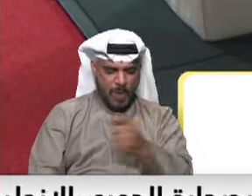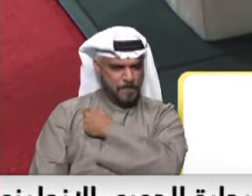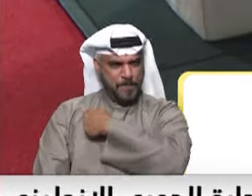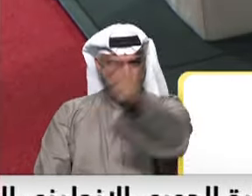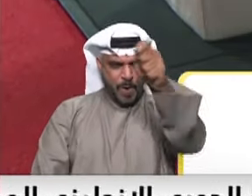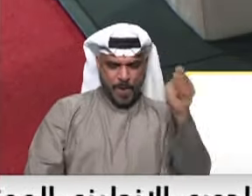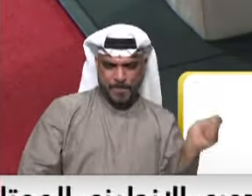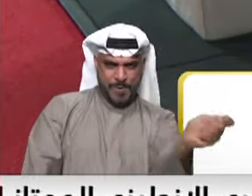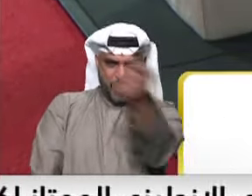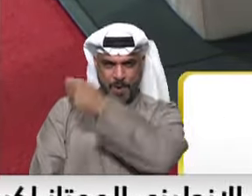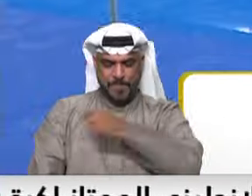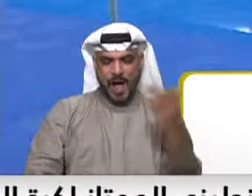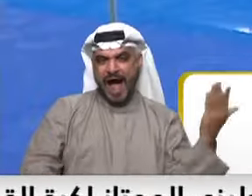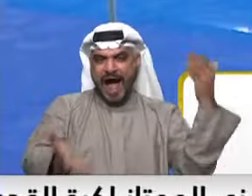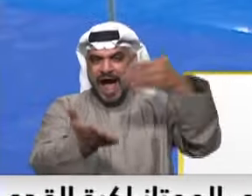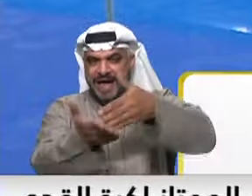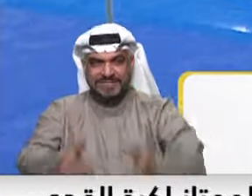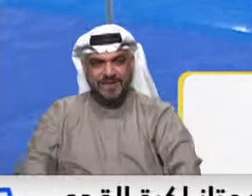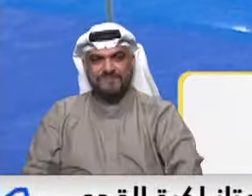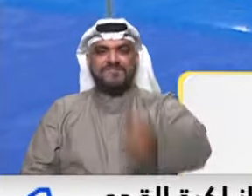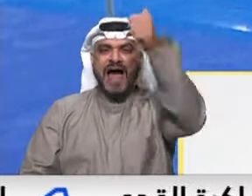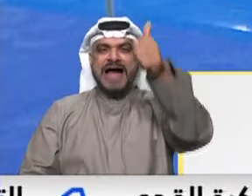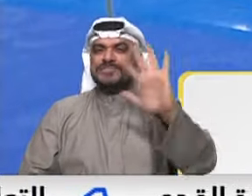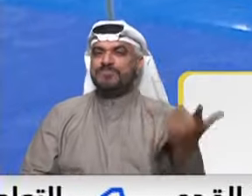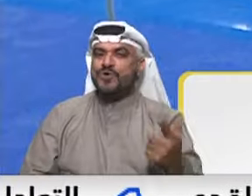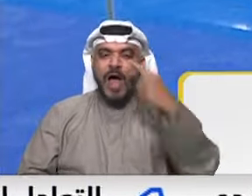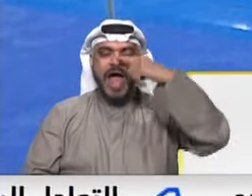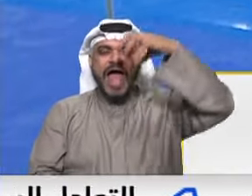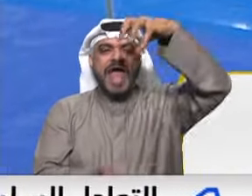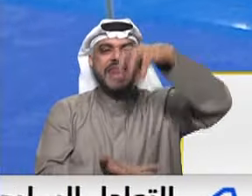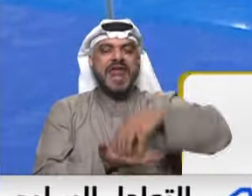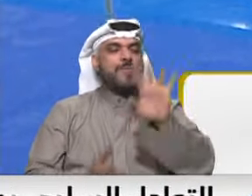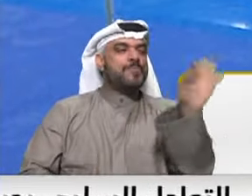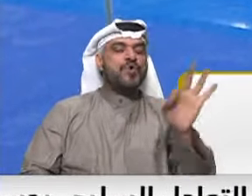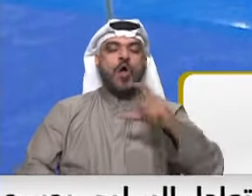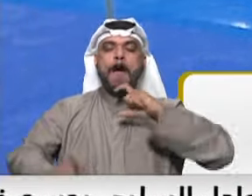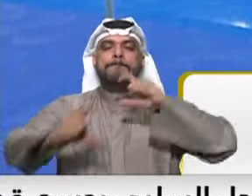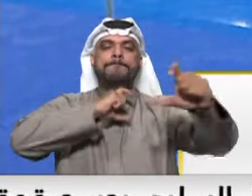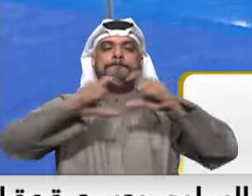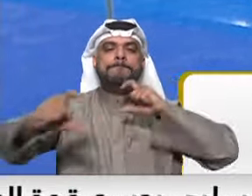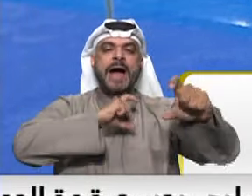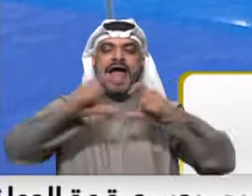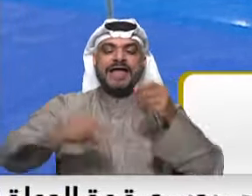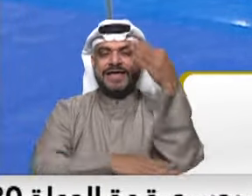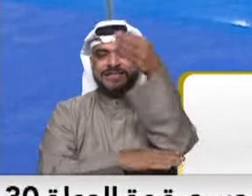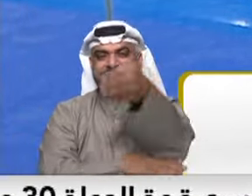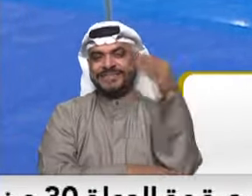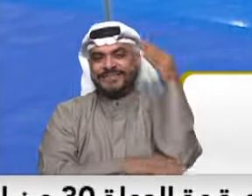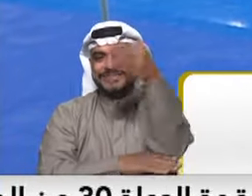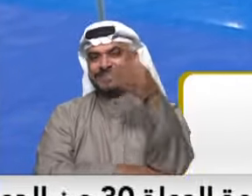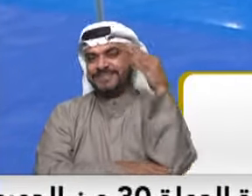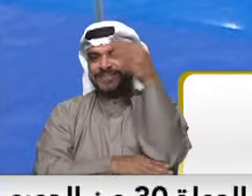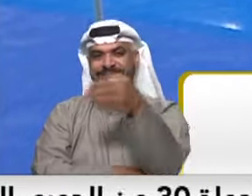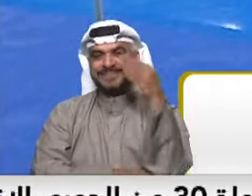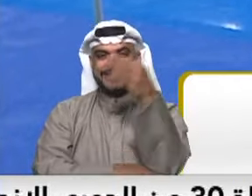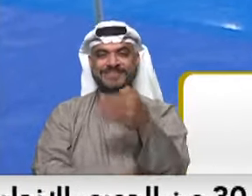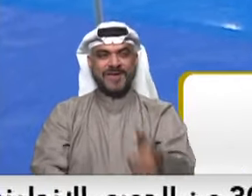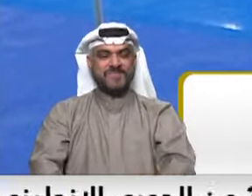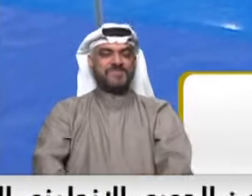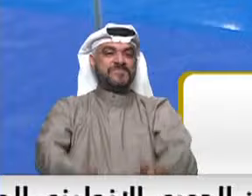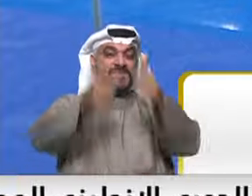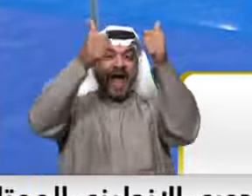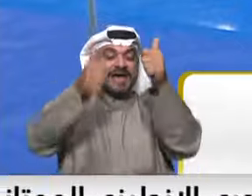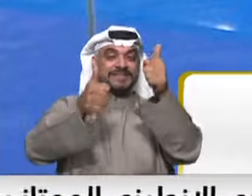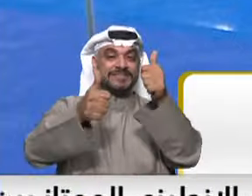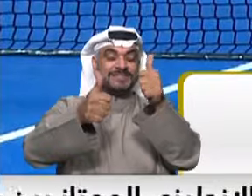ذلك فارضا التعادل لتستمر الندية والإثارة لساعات طويلة ويأتي الحسم عبر شوط ثالث